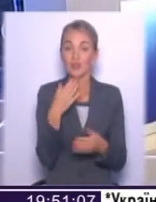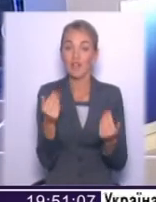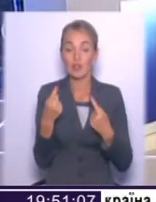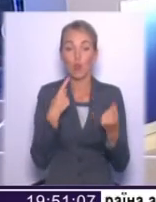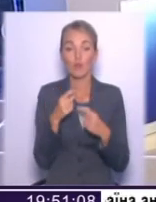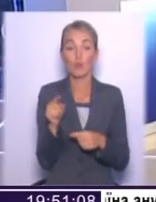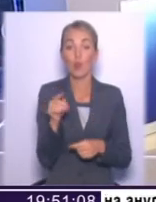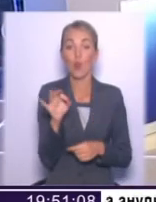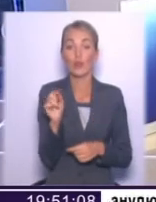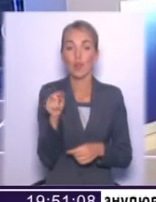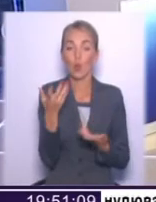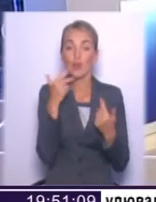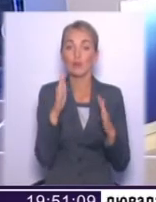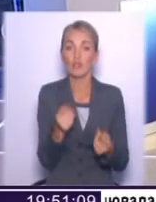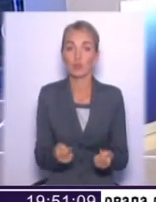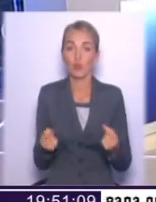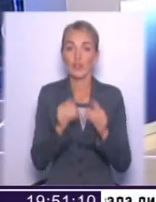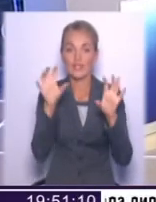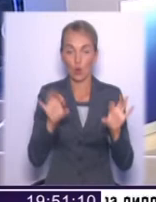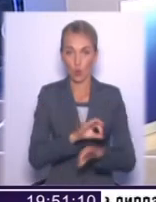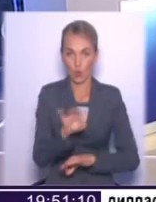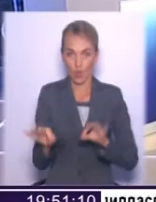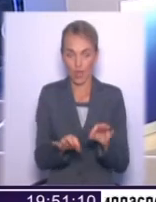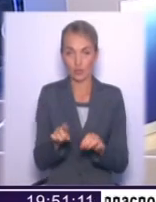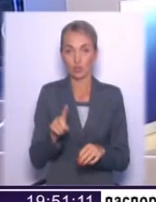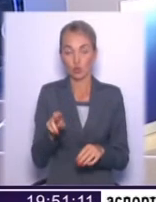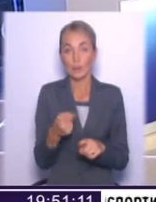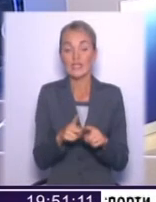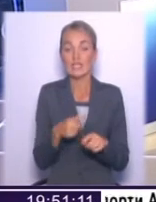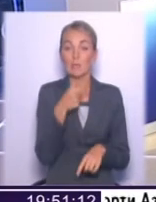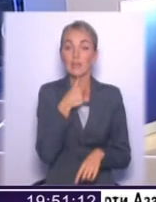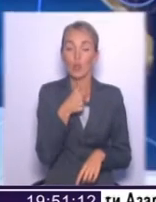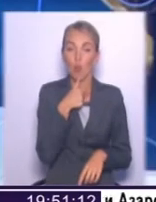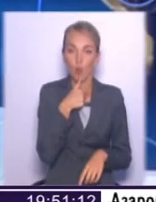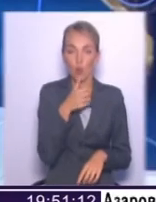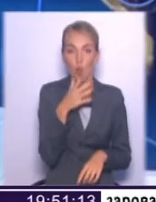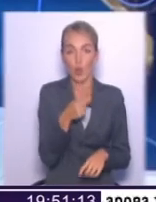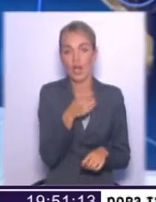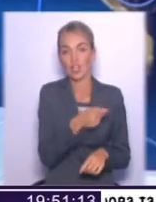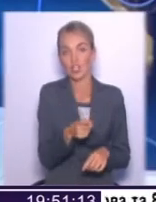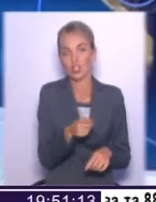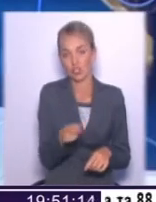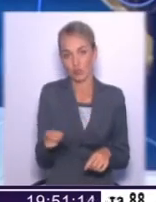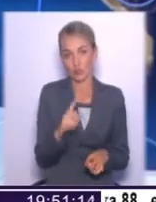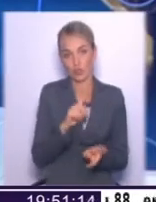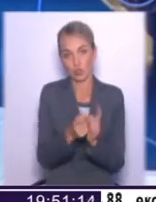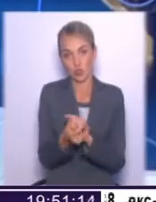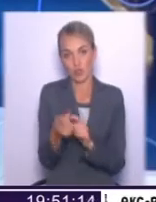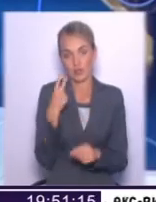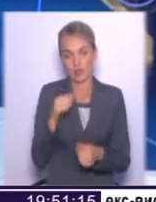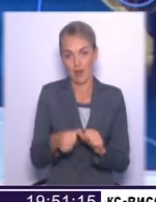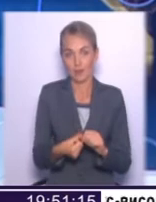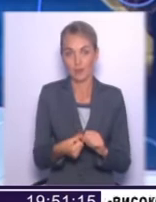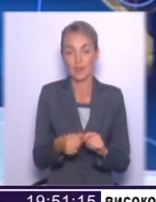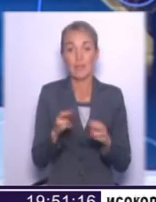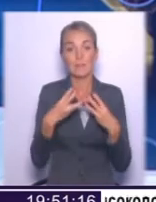те, коли ж буде відповідний законопроект, щоб це з пілотного режиму так перейшло на загальний. Та міністр профільний обіцяв в червні. В червні